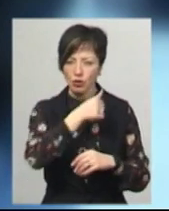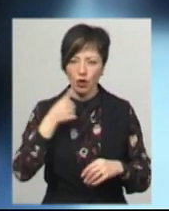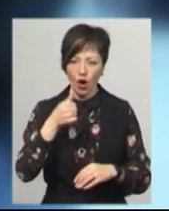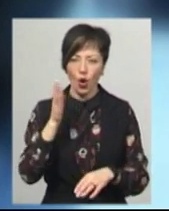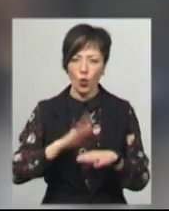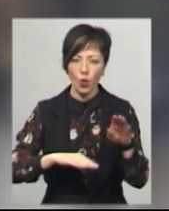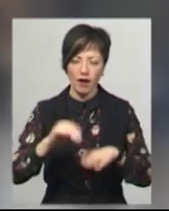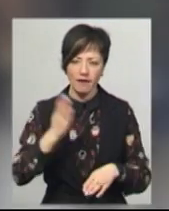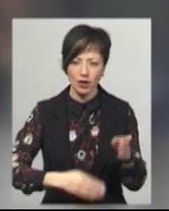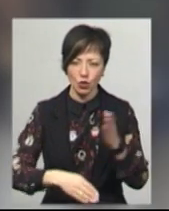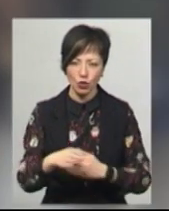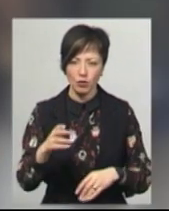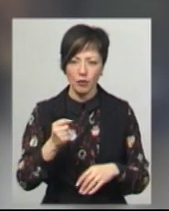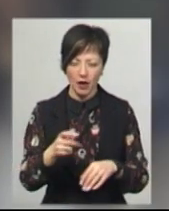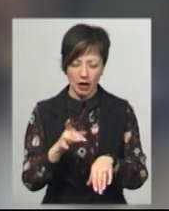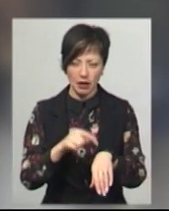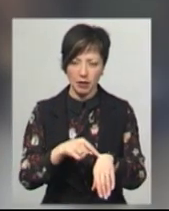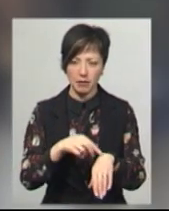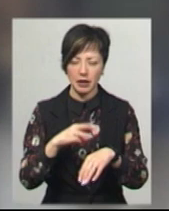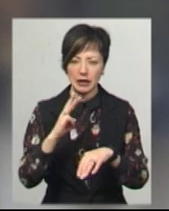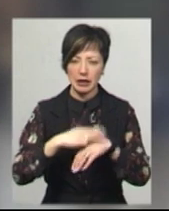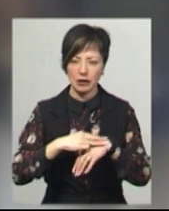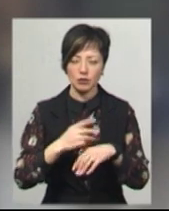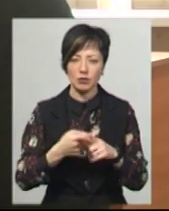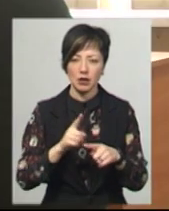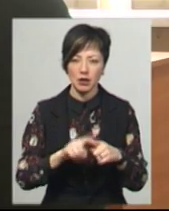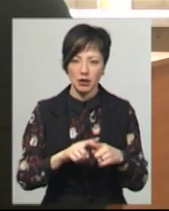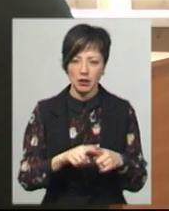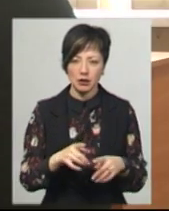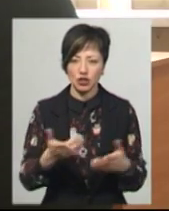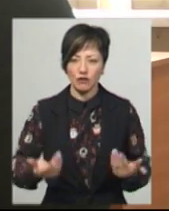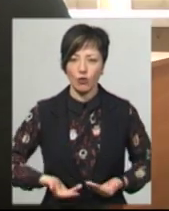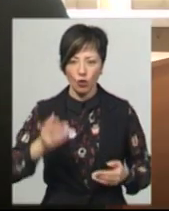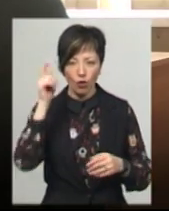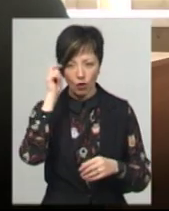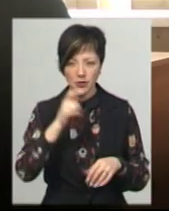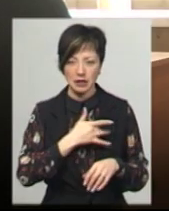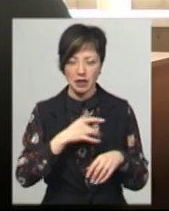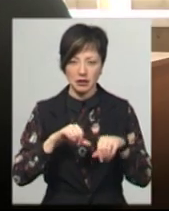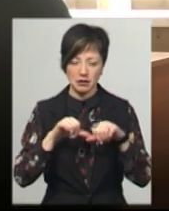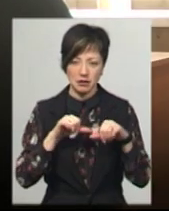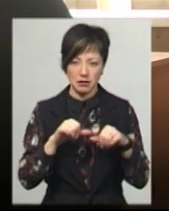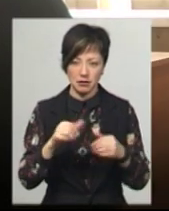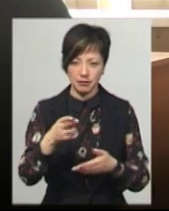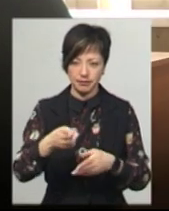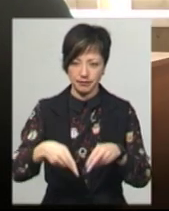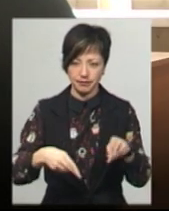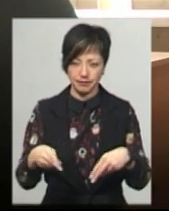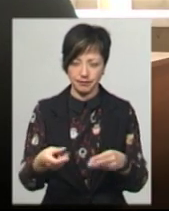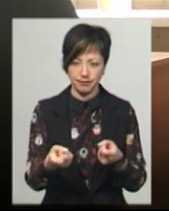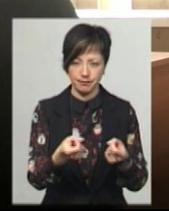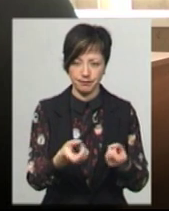відрубували руки, бо в них тризуб на руці, вирізали хлопцям живого серця. Так як ми були з ДУКу, добровольчого українського